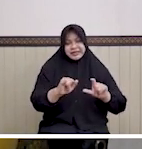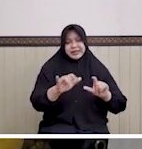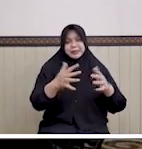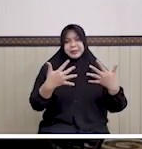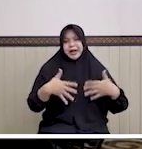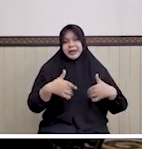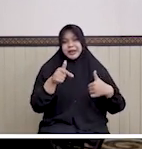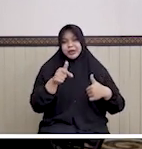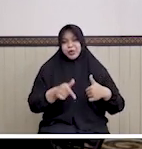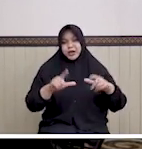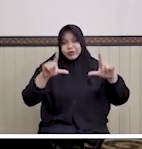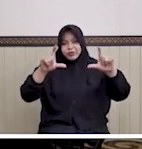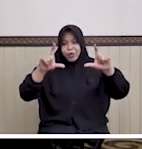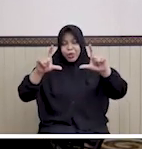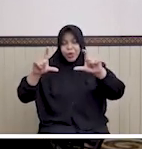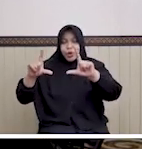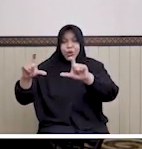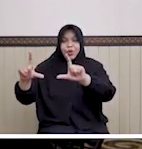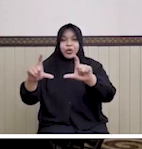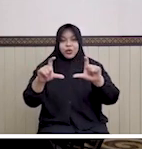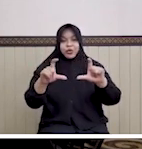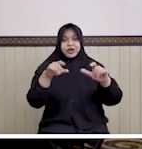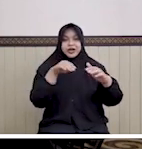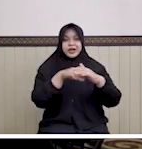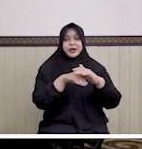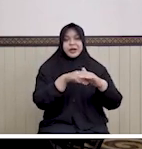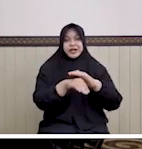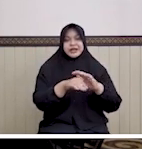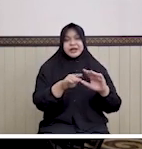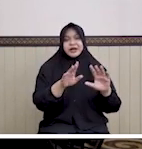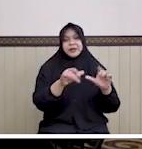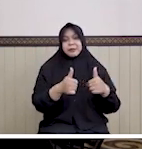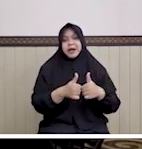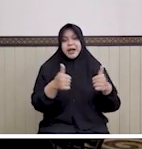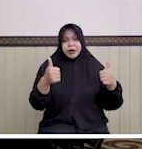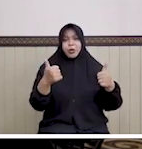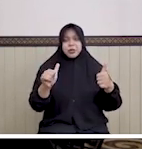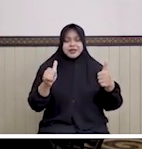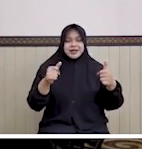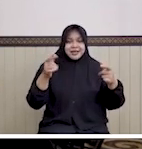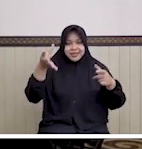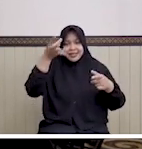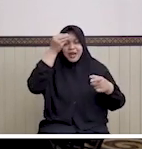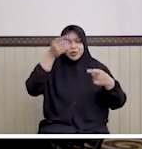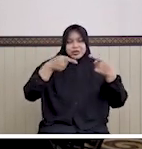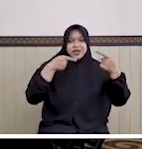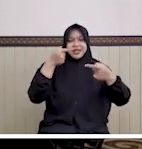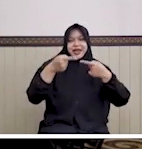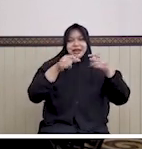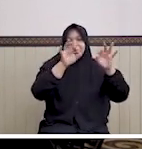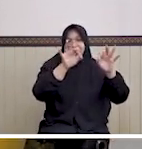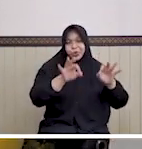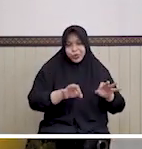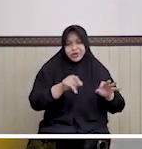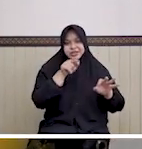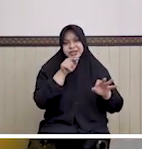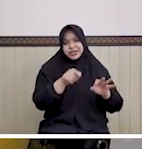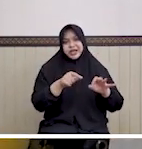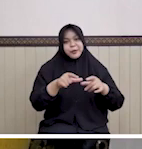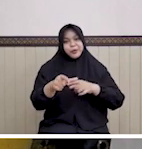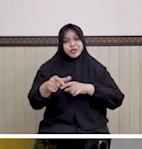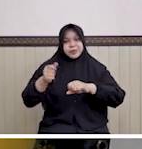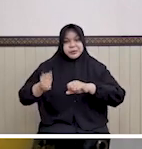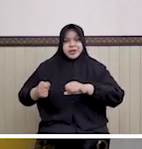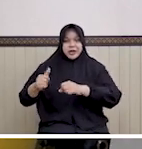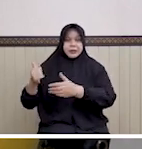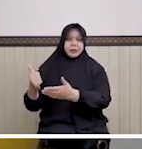dengan baik dan kita bisa dapet kisahnya secara utuh di situ dan itu dalam proses persidangan sangat